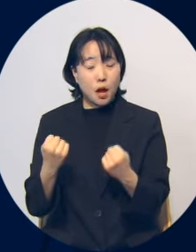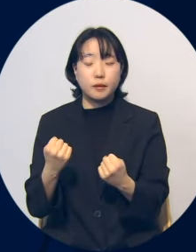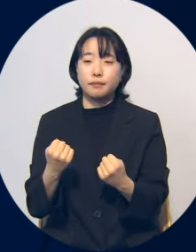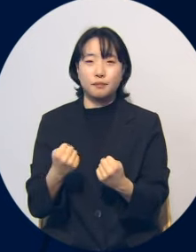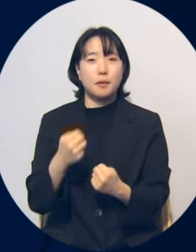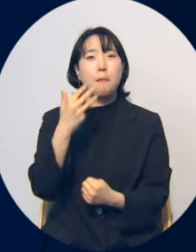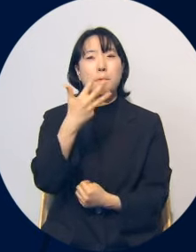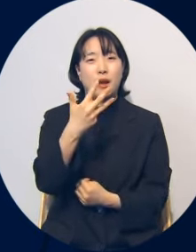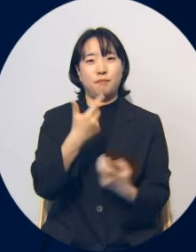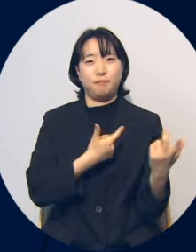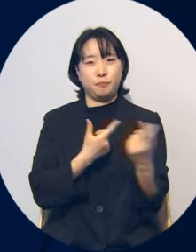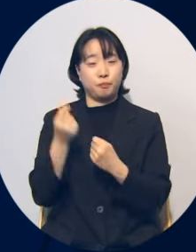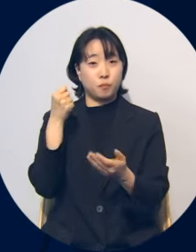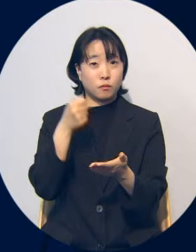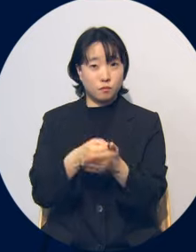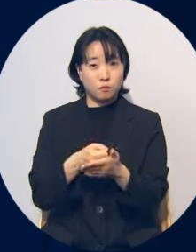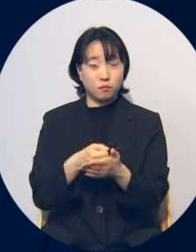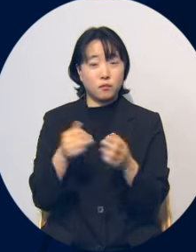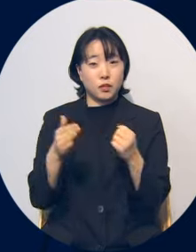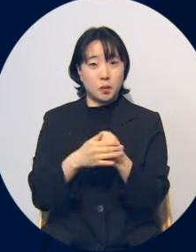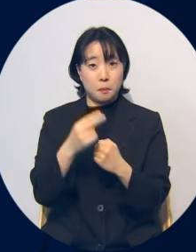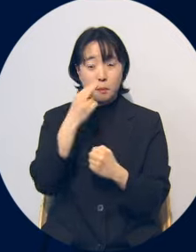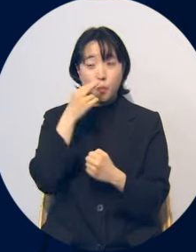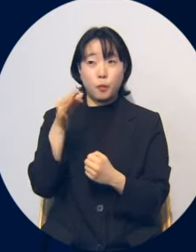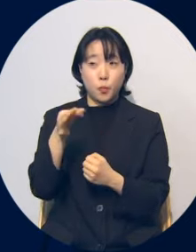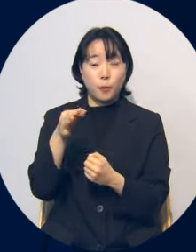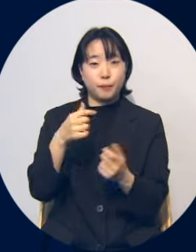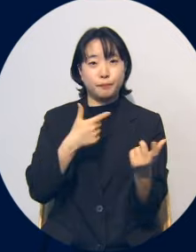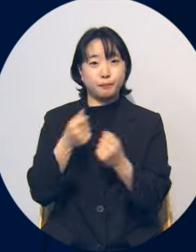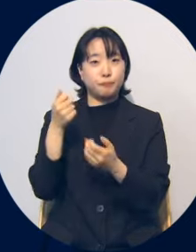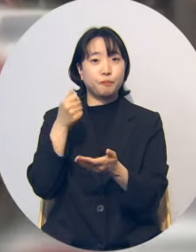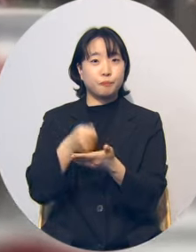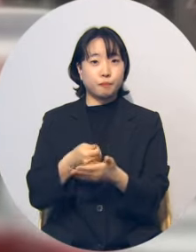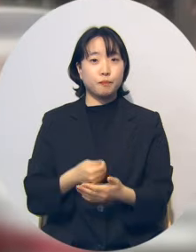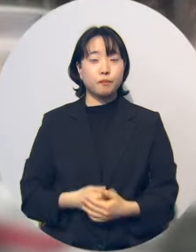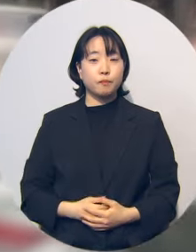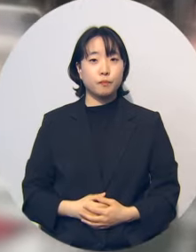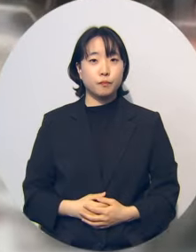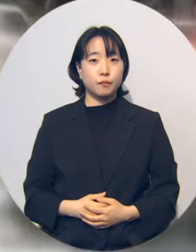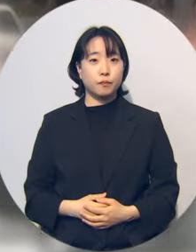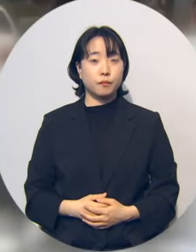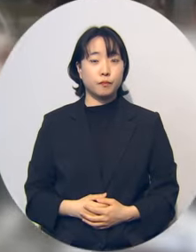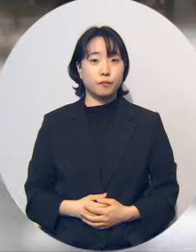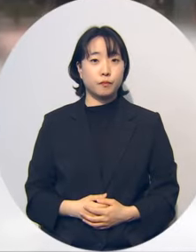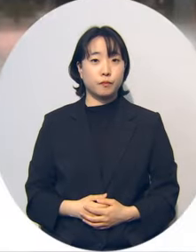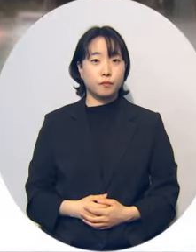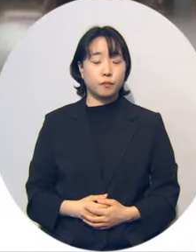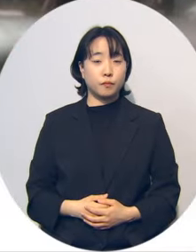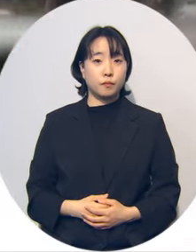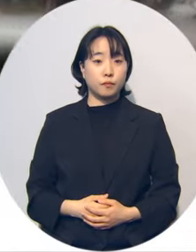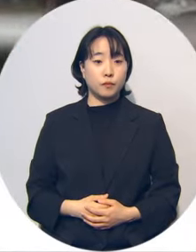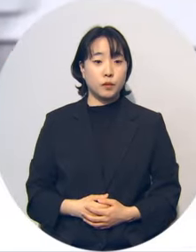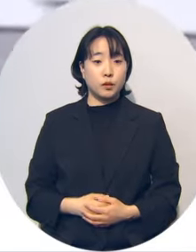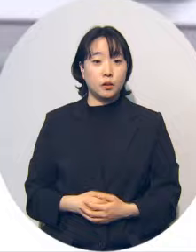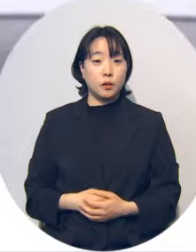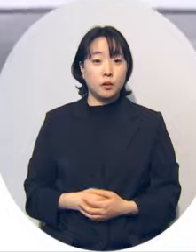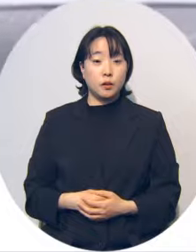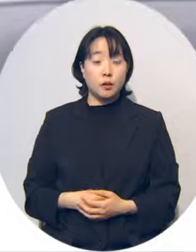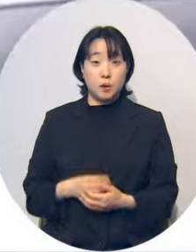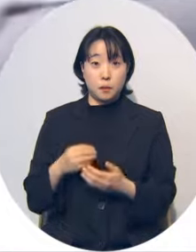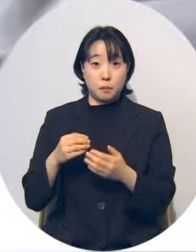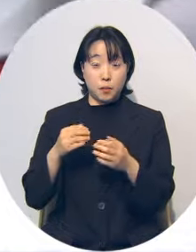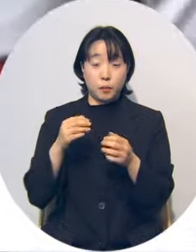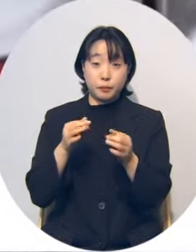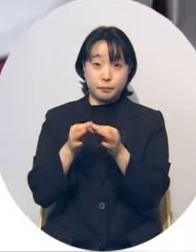8등급으로 등급을 조정해 보험료를 할증한 밝혔습니다 제도 시행일로부터 3년 내에 재가입한 계약